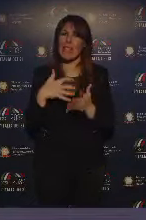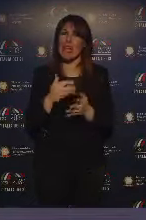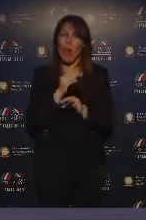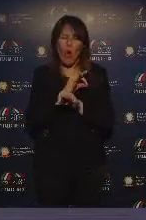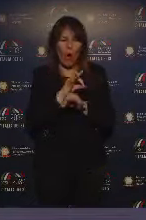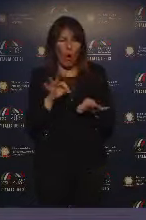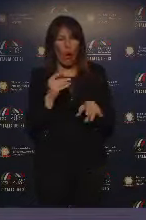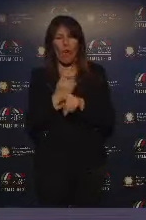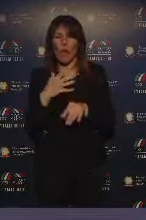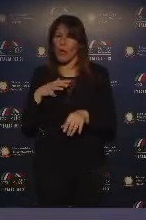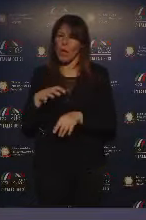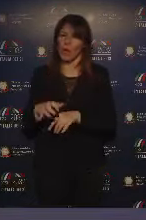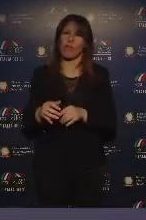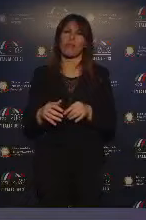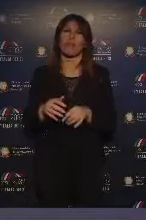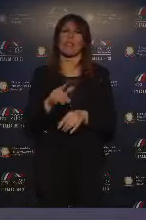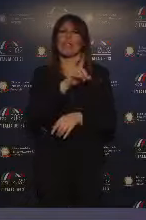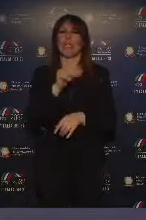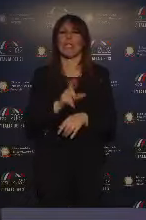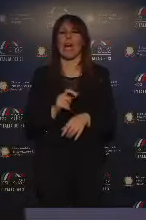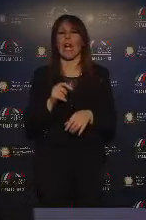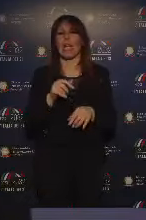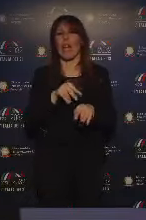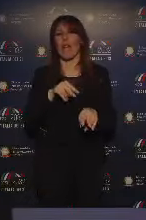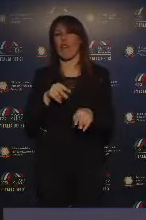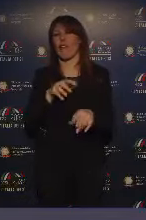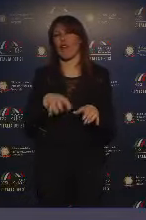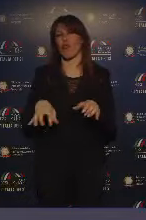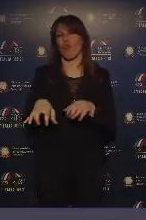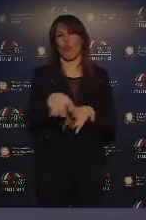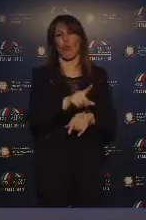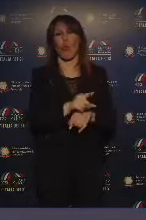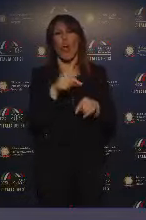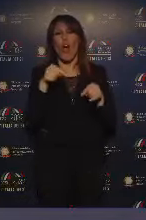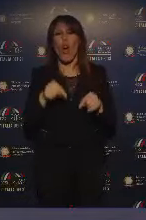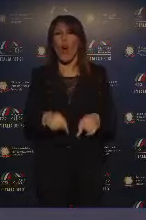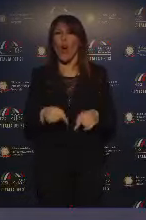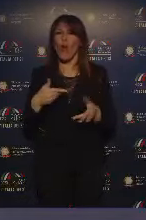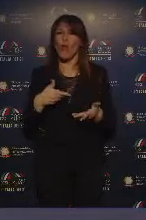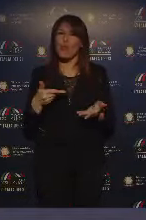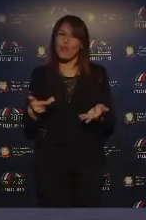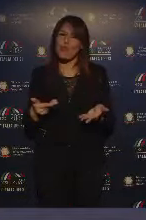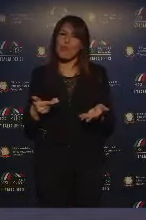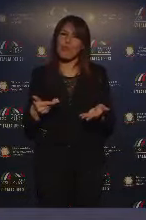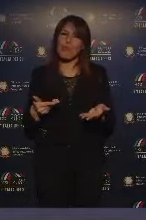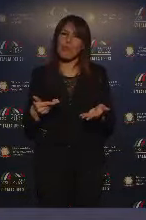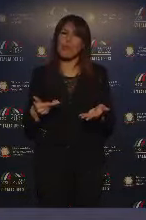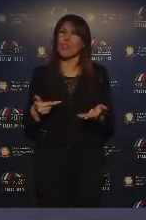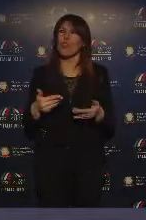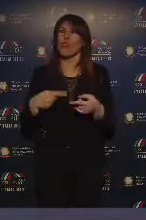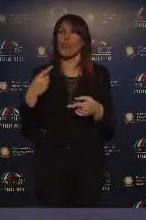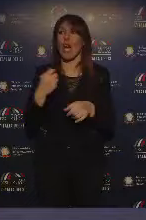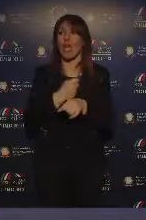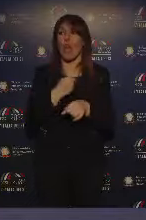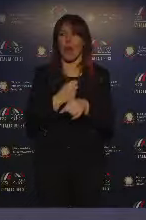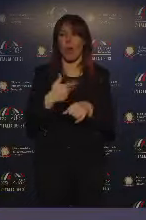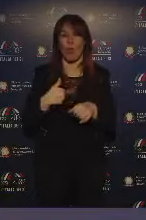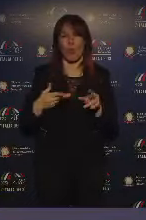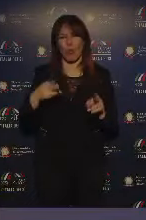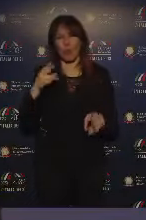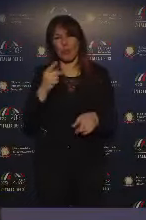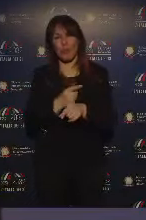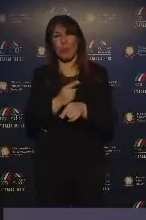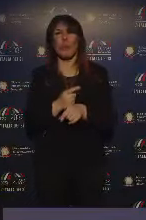infrastrutturale italiana perché gran parte di quello su cui oggi percorriamo le nostre giornate di lavoro è figlio